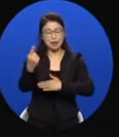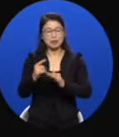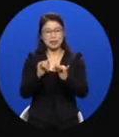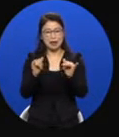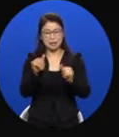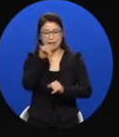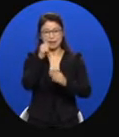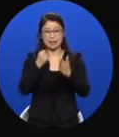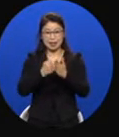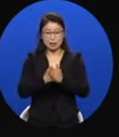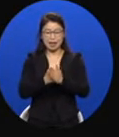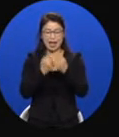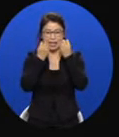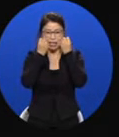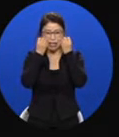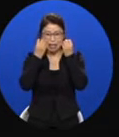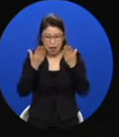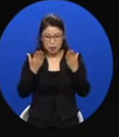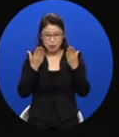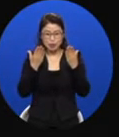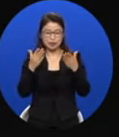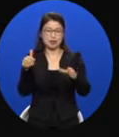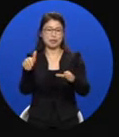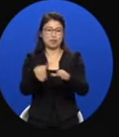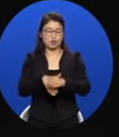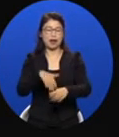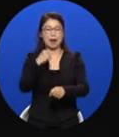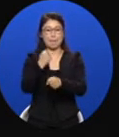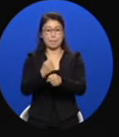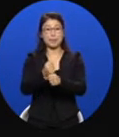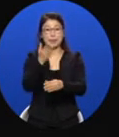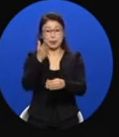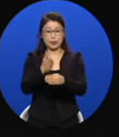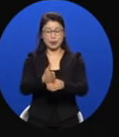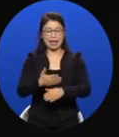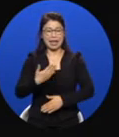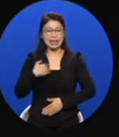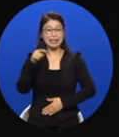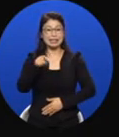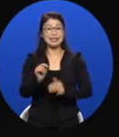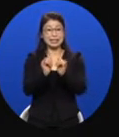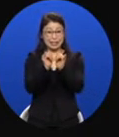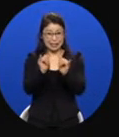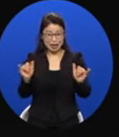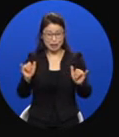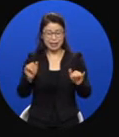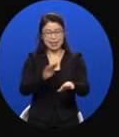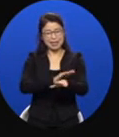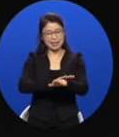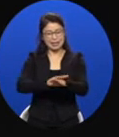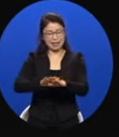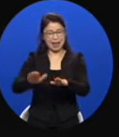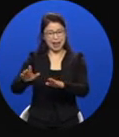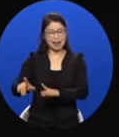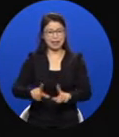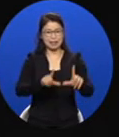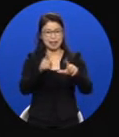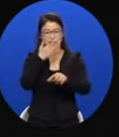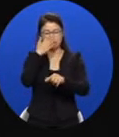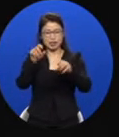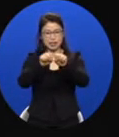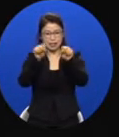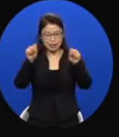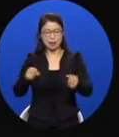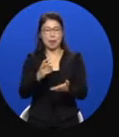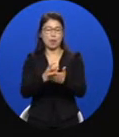있기 때문에 이렇게 새로운 이렇게 문화들이 만들어지고 있습니다. 저는 그분들이 이렇게 제대로 정착할 수 있는 시스템과